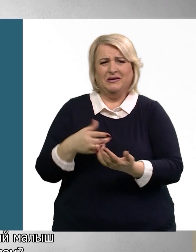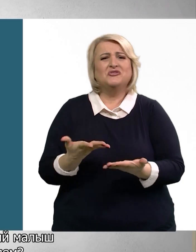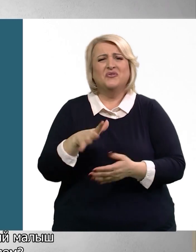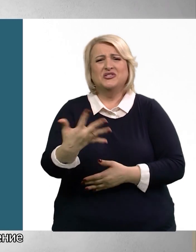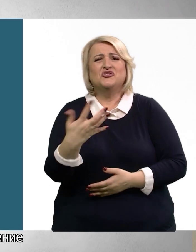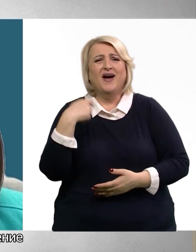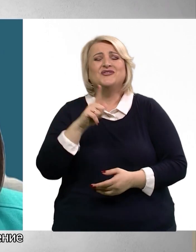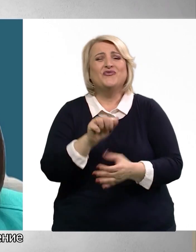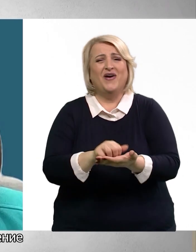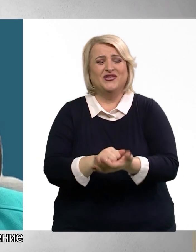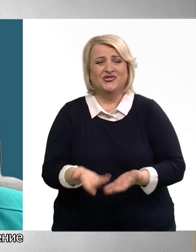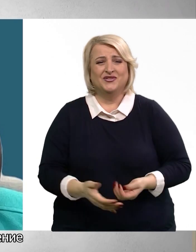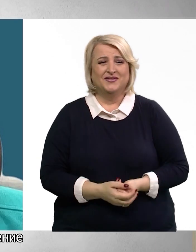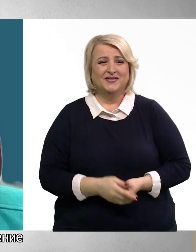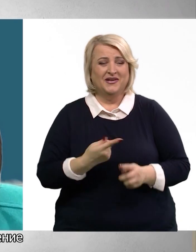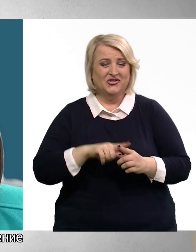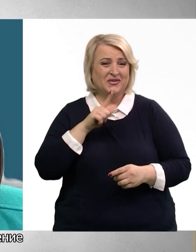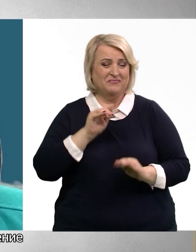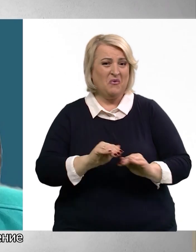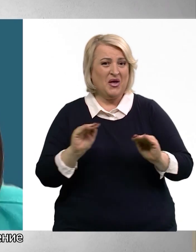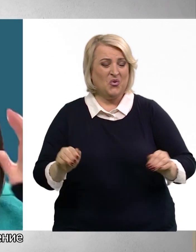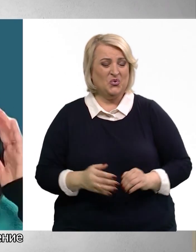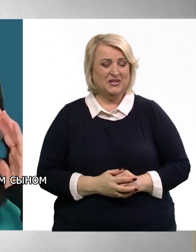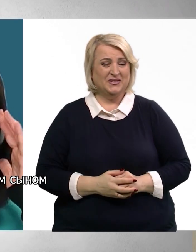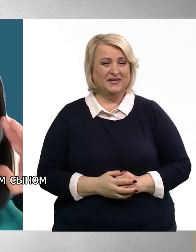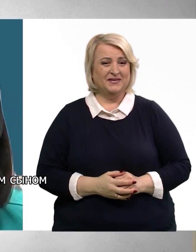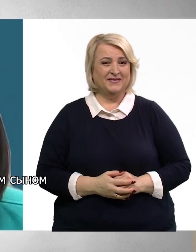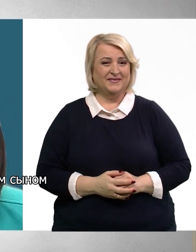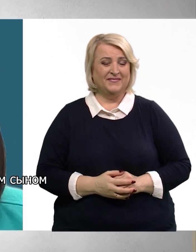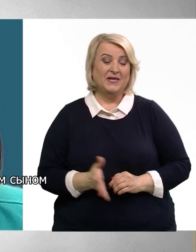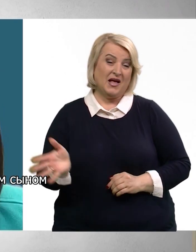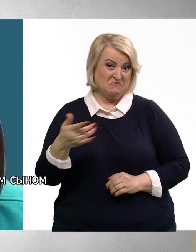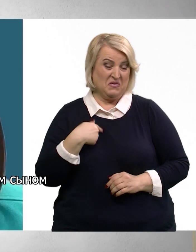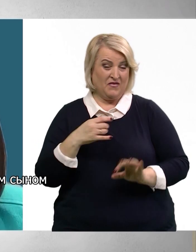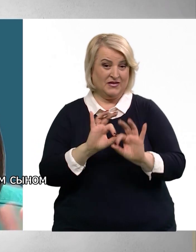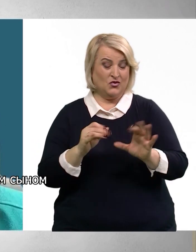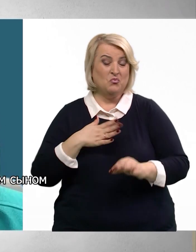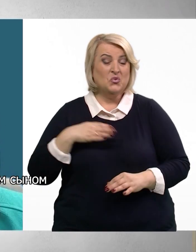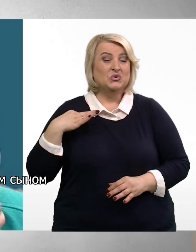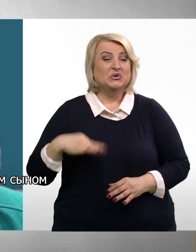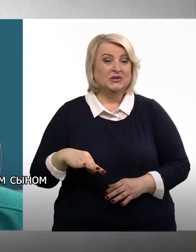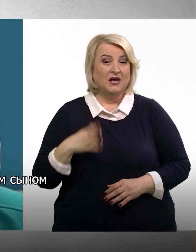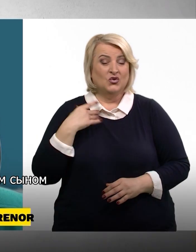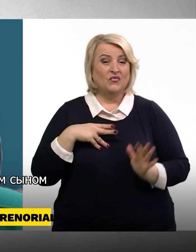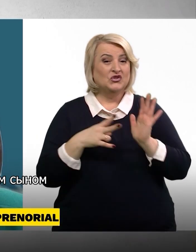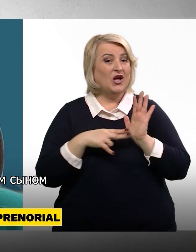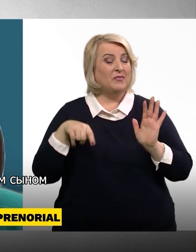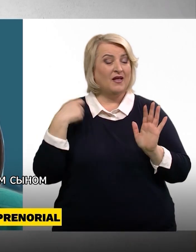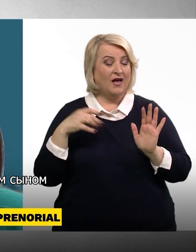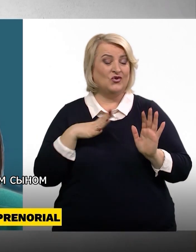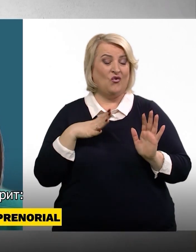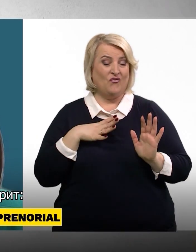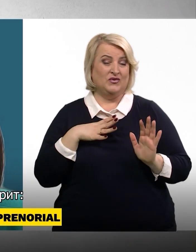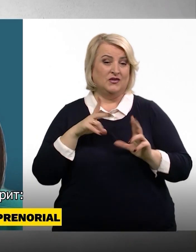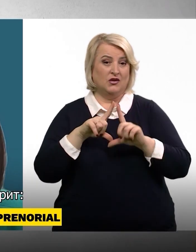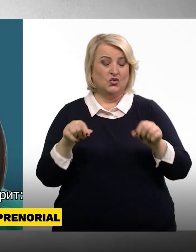devin antreprenor? Ce faceți acolo la 5 ani? Ce exact faceți cu acești micuți? Exact. Lasă să vă spun ce s-a întâmplat cu fiul meu când a avut